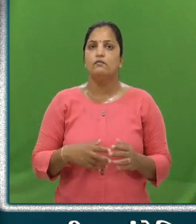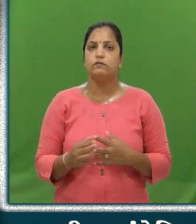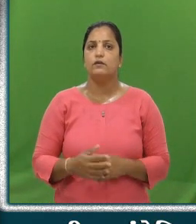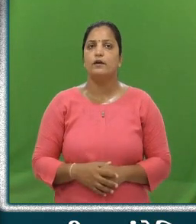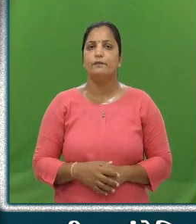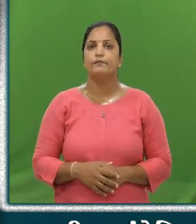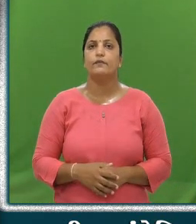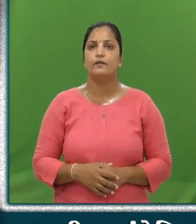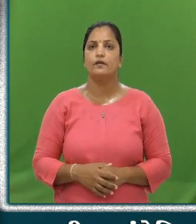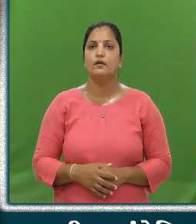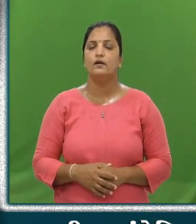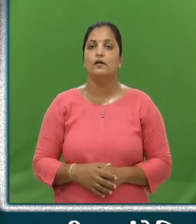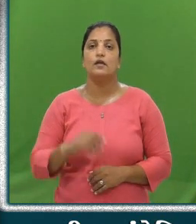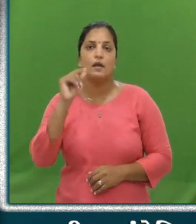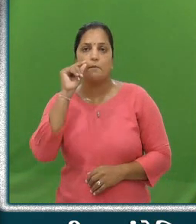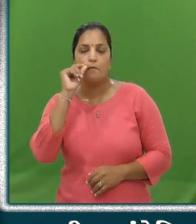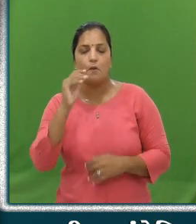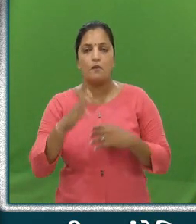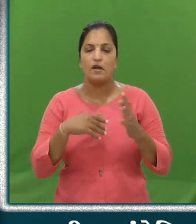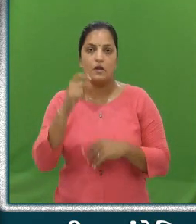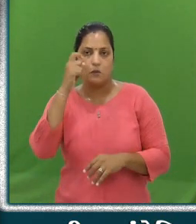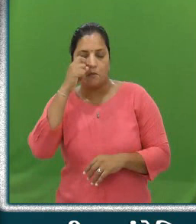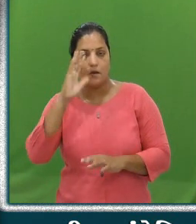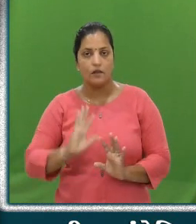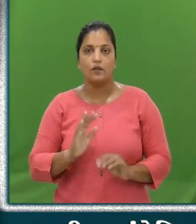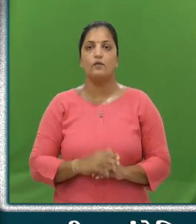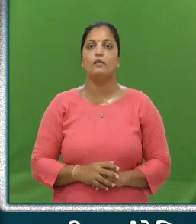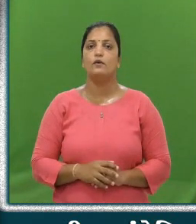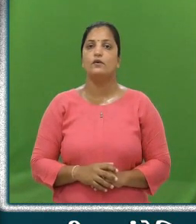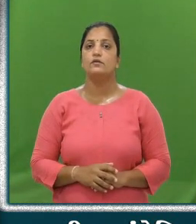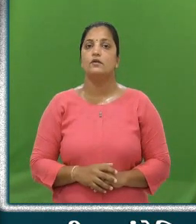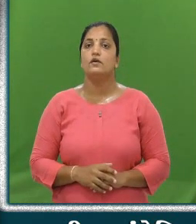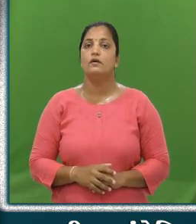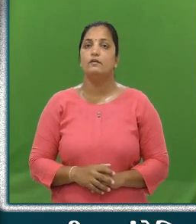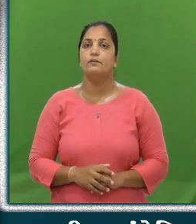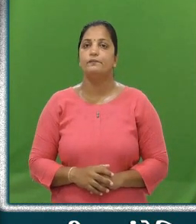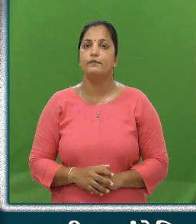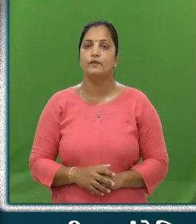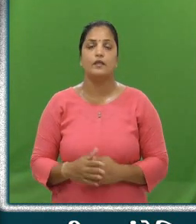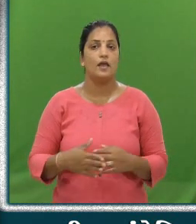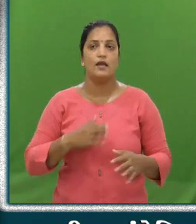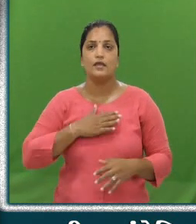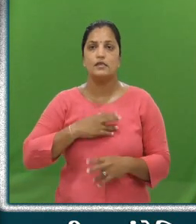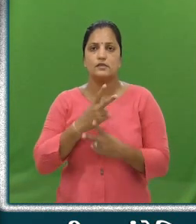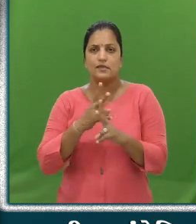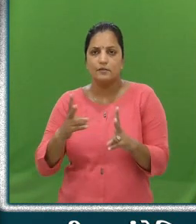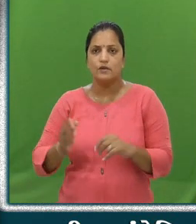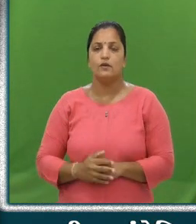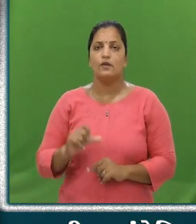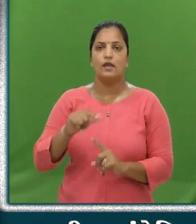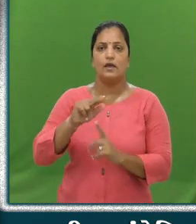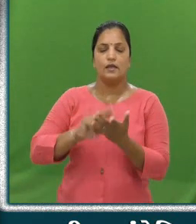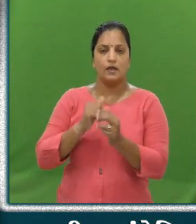તો તે આ કાં તો નર હોય છે કાં તો માદા હોય છે અને જે આ જે જીવો છે તેઓની જે